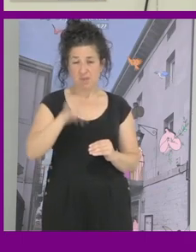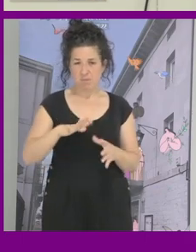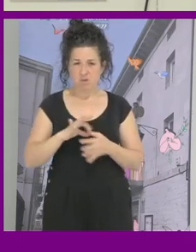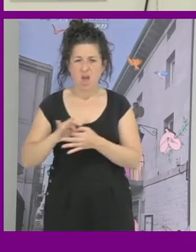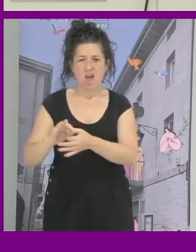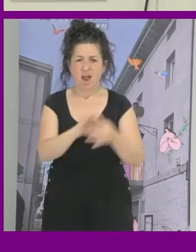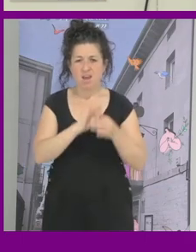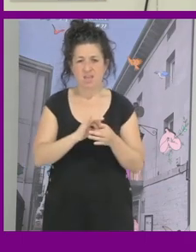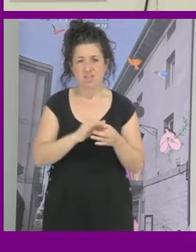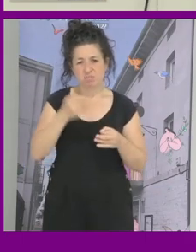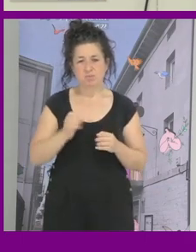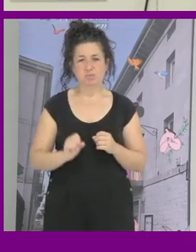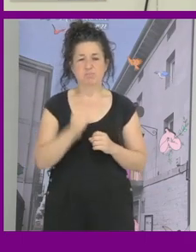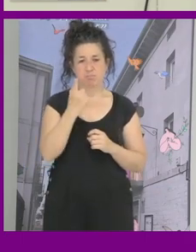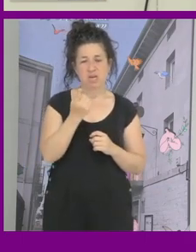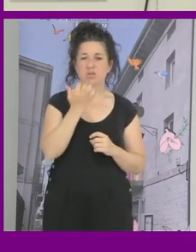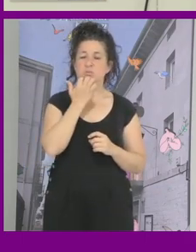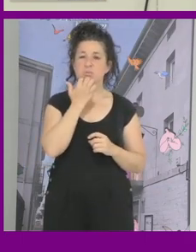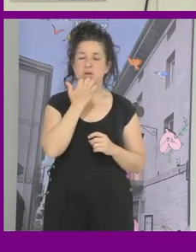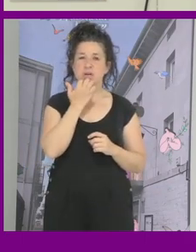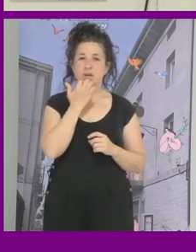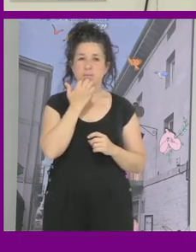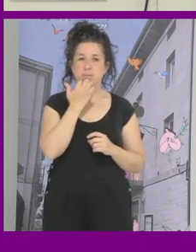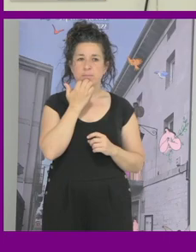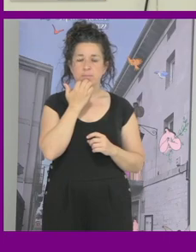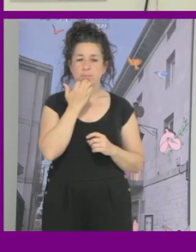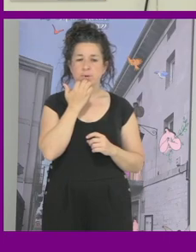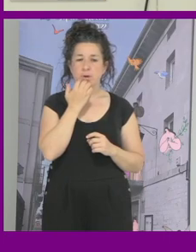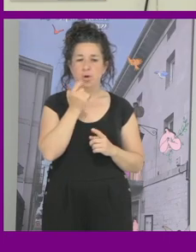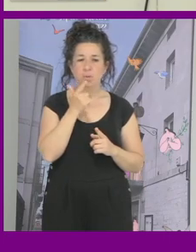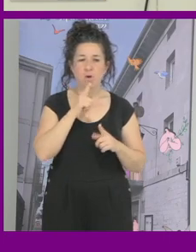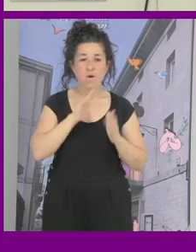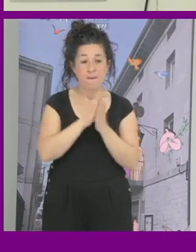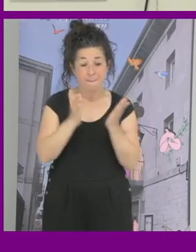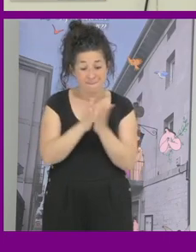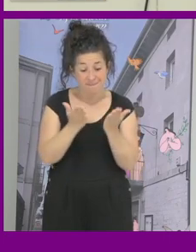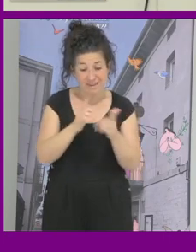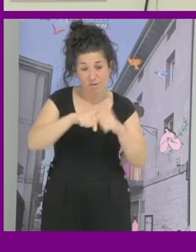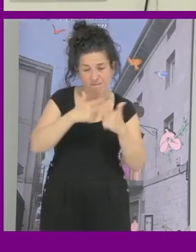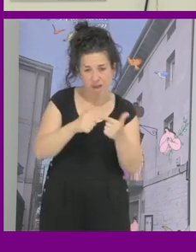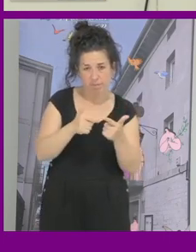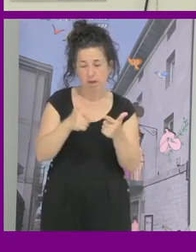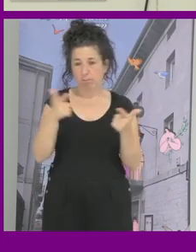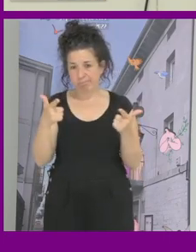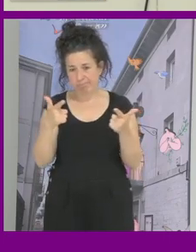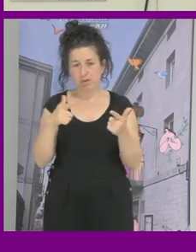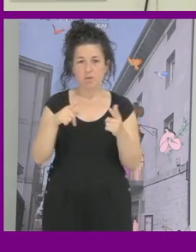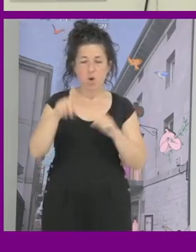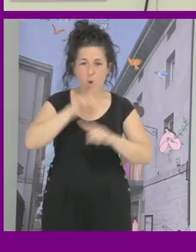garrantzitsuagoa. Adibidez, familia liburuetan gertatzen zaizkigun mobidak, elkarrekin salatzeko,